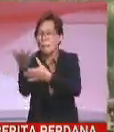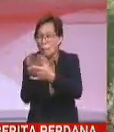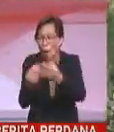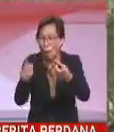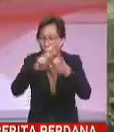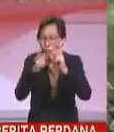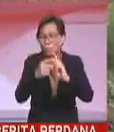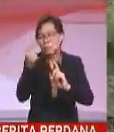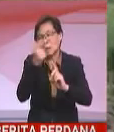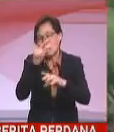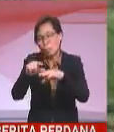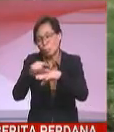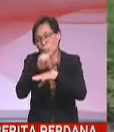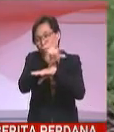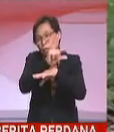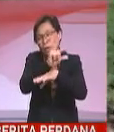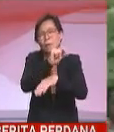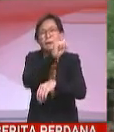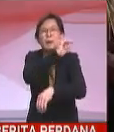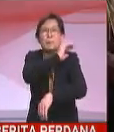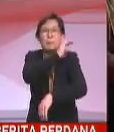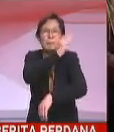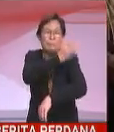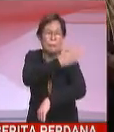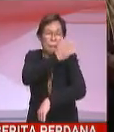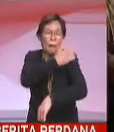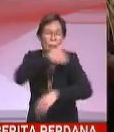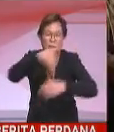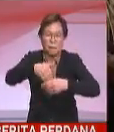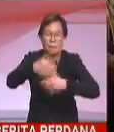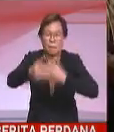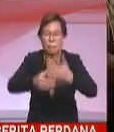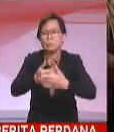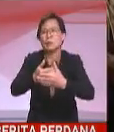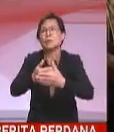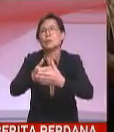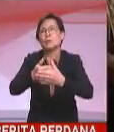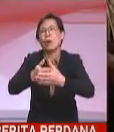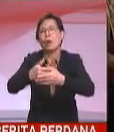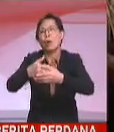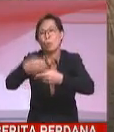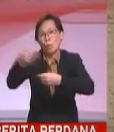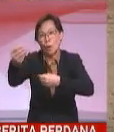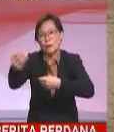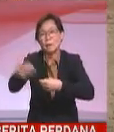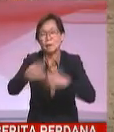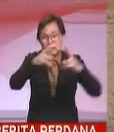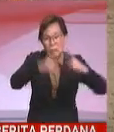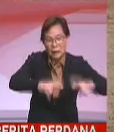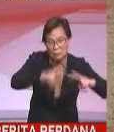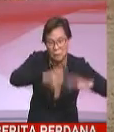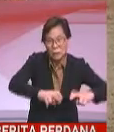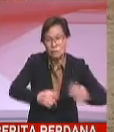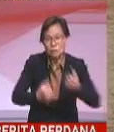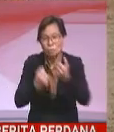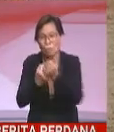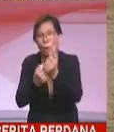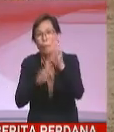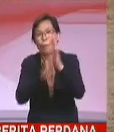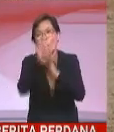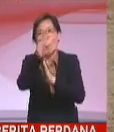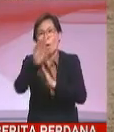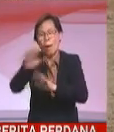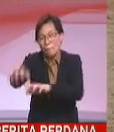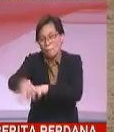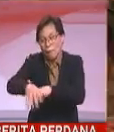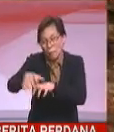mengurangkan penggunaan tenaga kerja dalam proses pengeluaran. Kajian sama turut mendapati sokongan pembangunan kepada